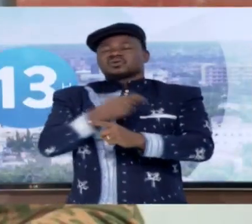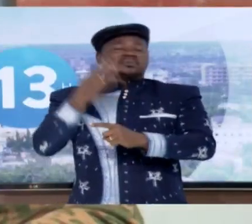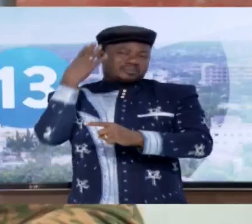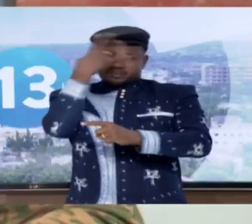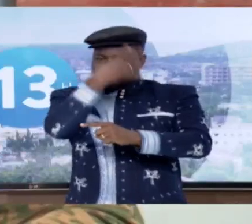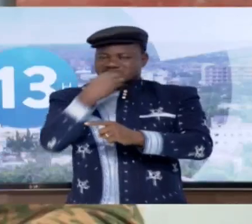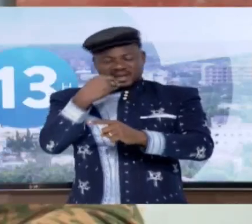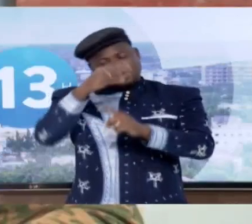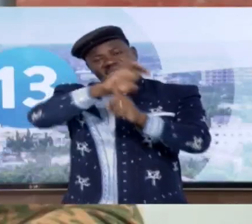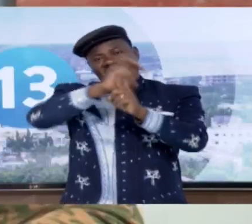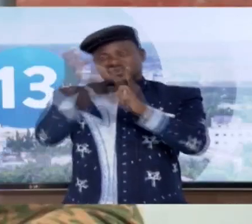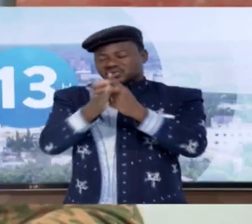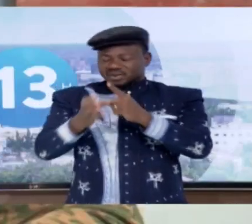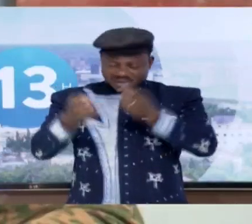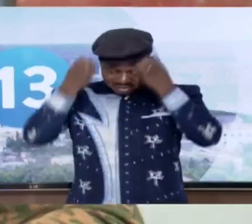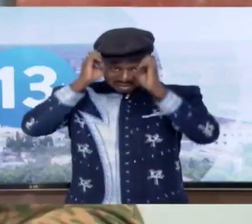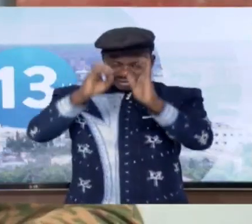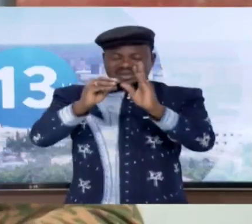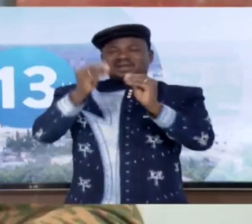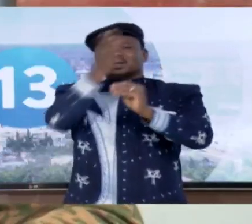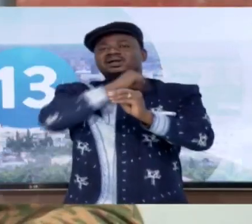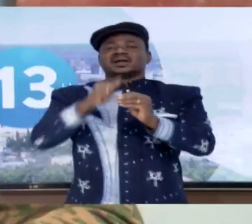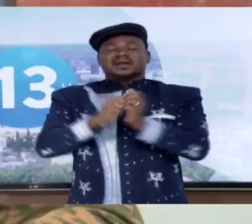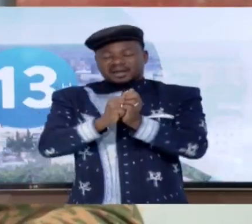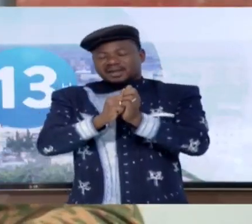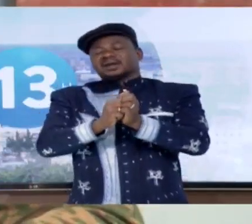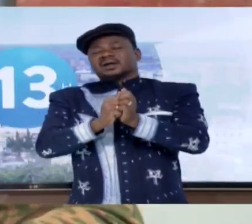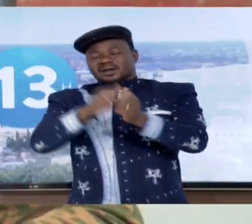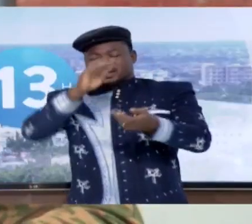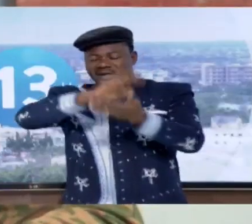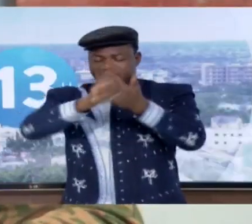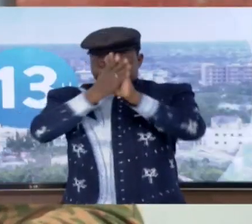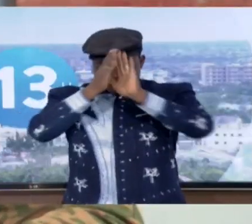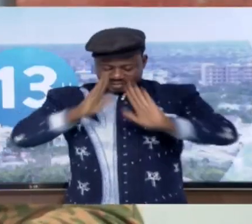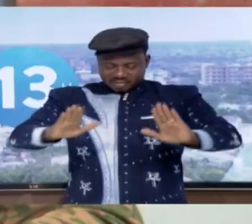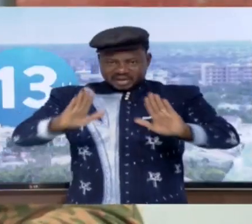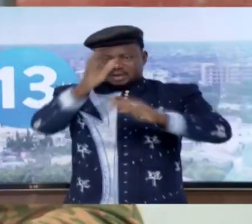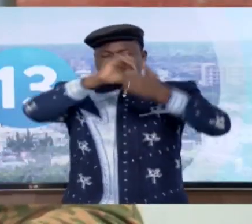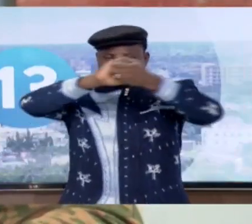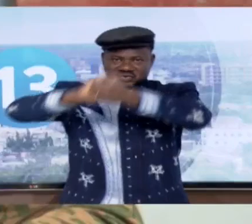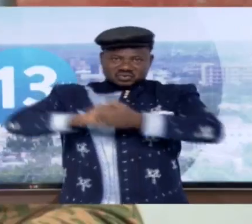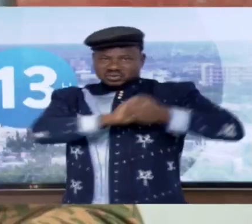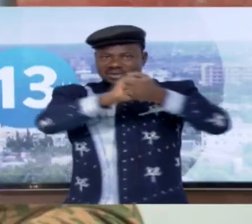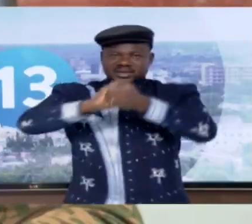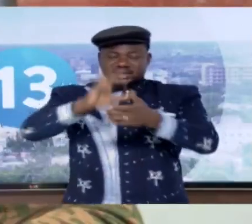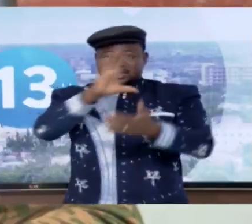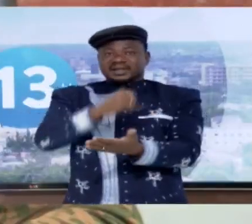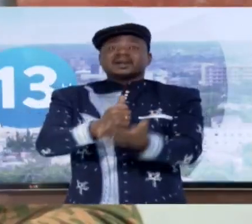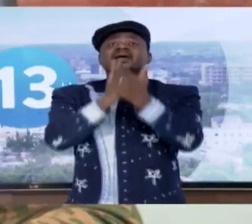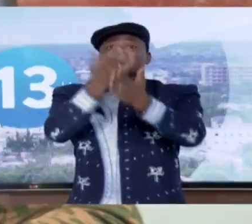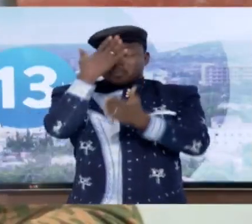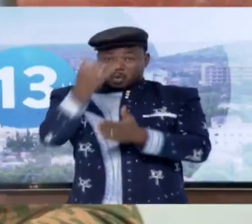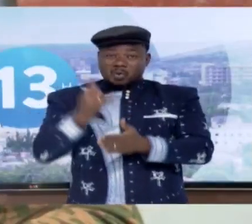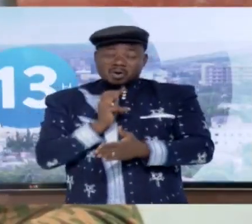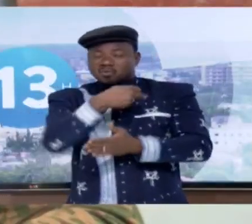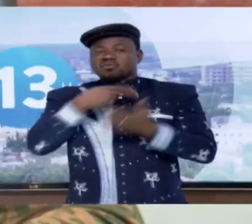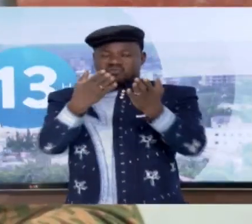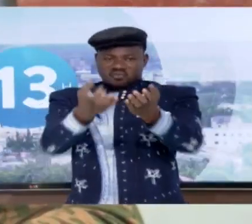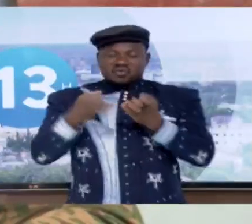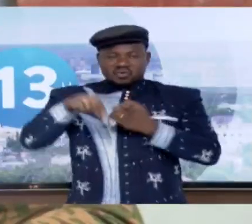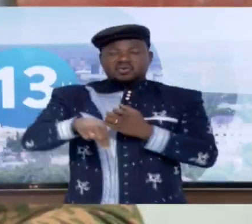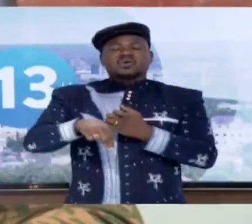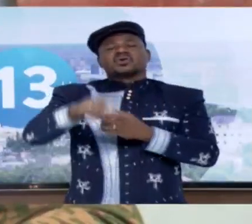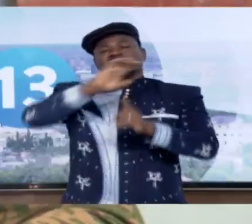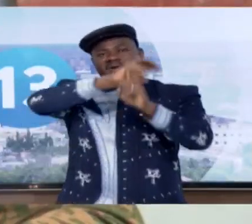la solidarité, l'entraide. Nous avons perdu ces valeurs. Voilà pourquoi nous tenons à ce que la